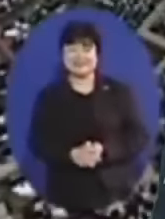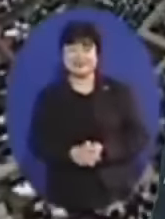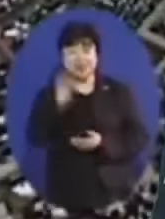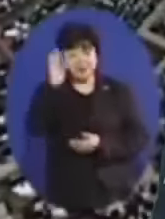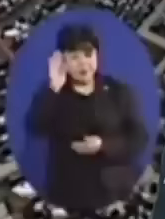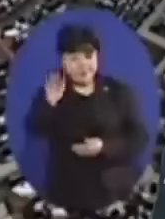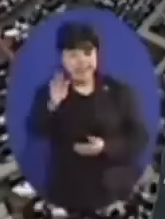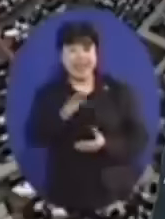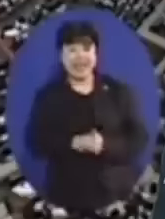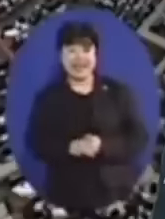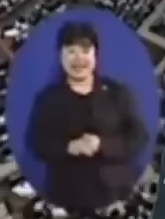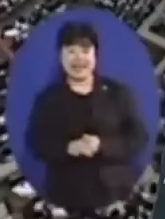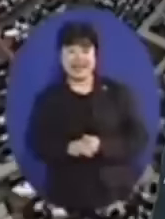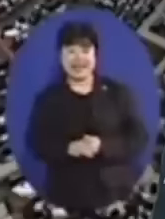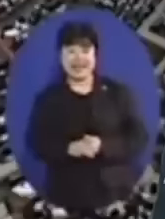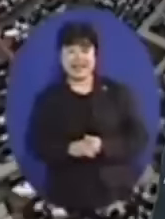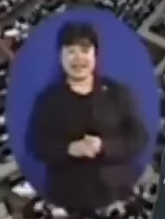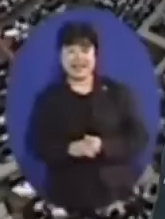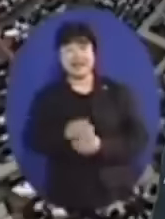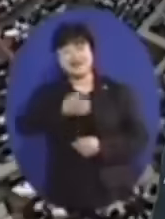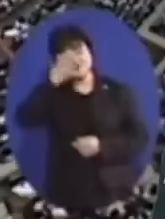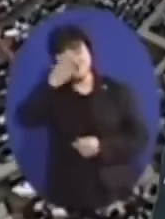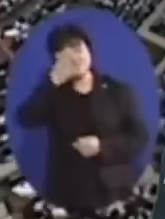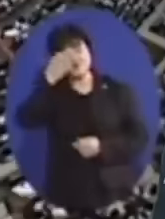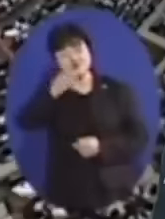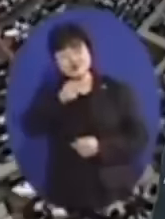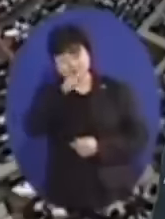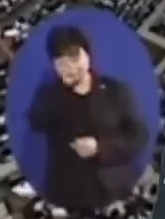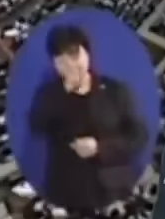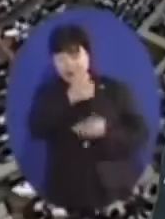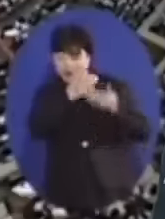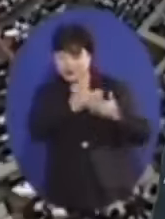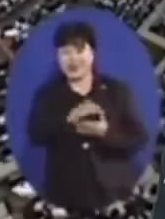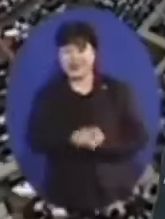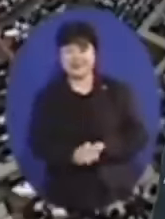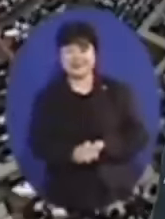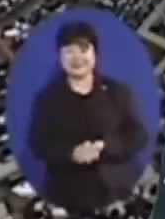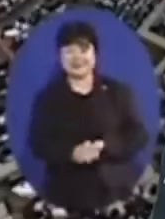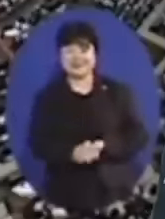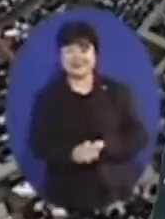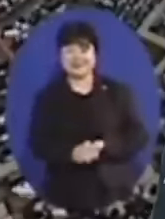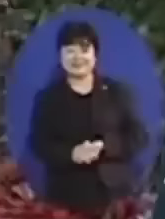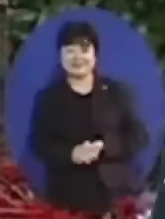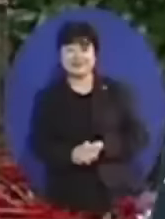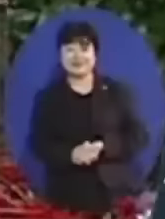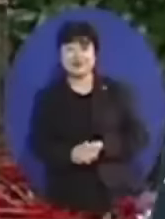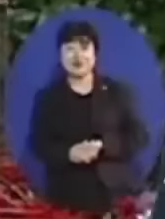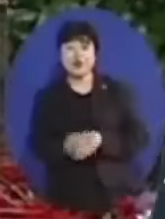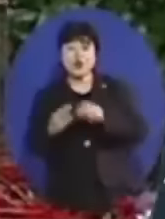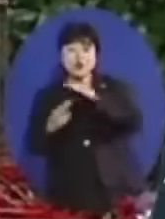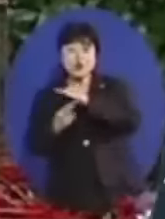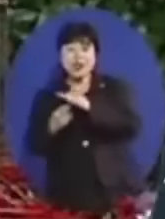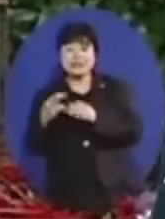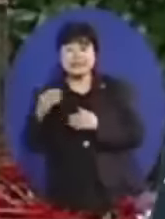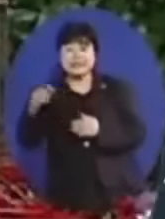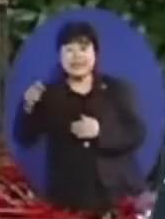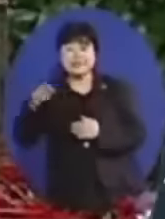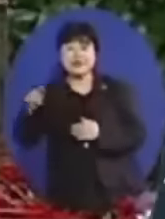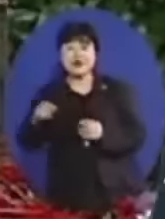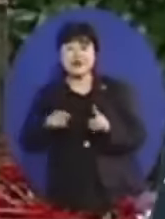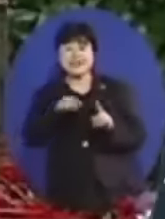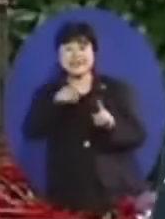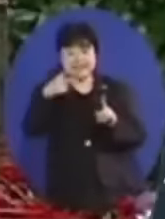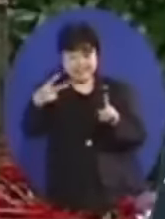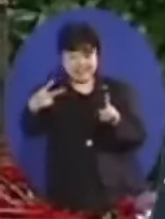미래에 이렇게 해서 늘 꿈꾸는 것이 굉장히 중요한 것입니다. 요한 3서 1장 2절에